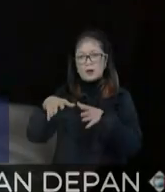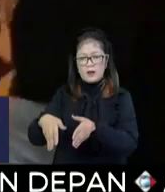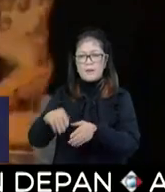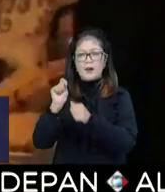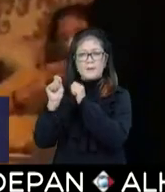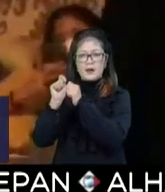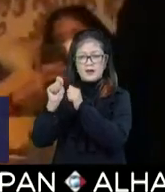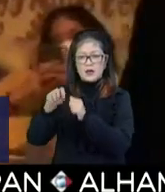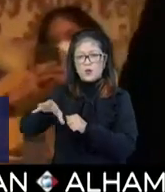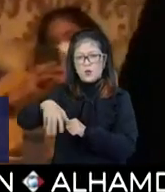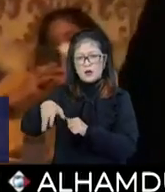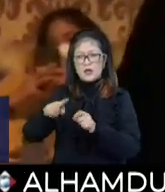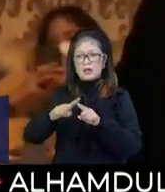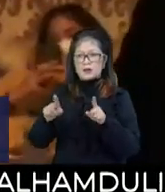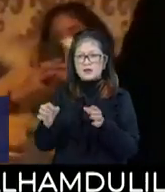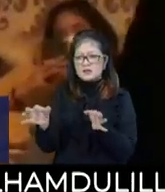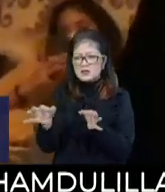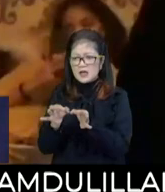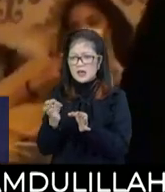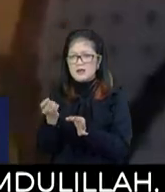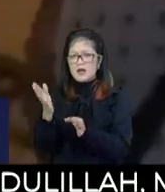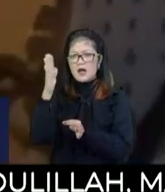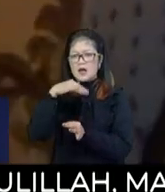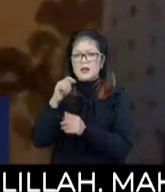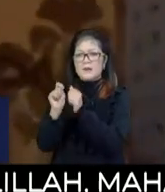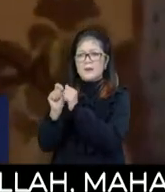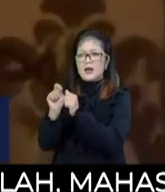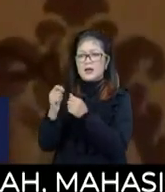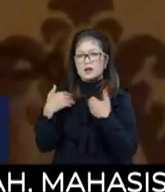Namun 1 hari jelang Lebaran, kondisi kesehatan Mieke Wijaya menurun.